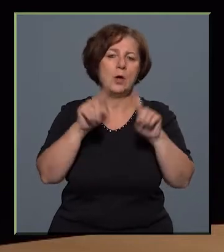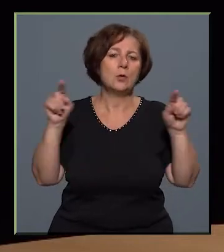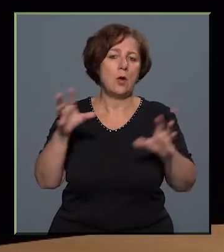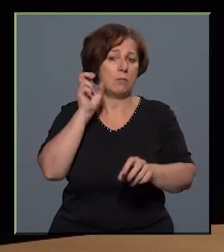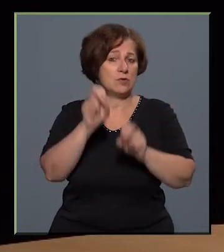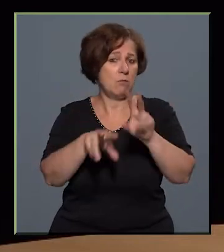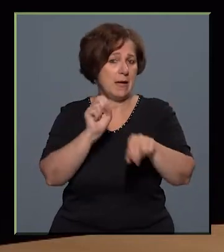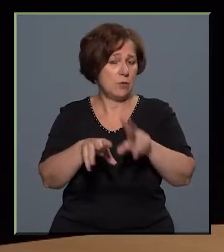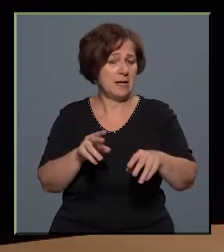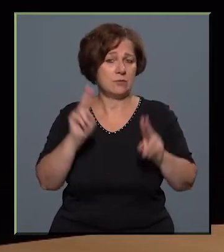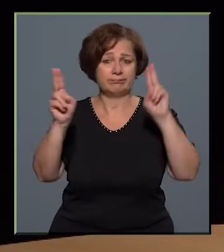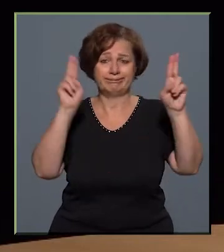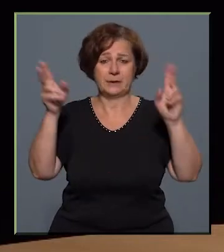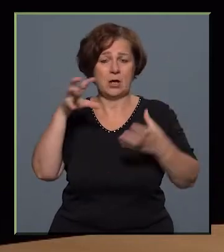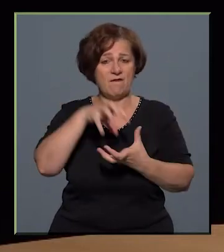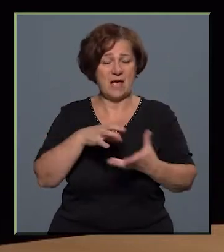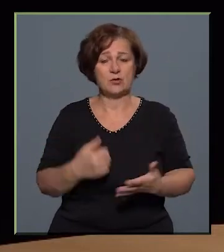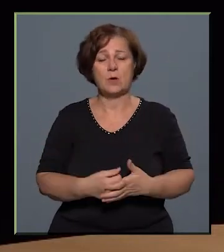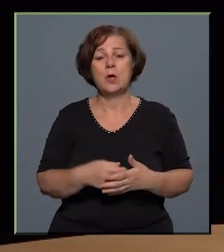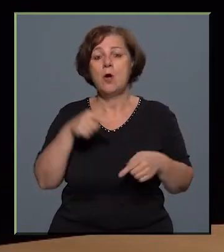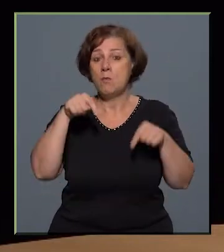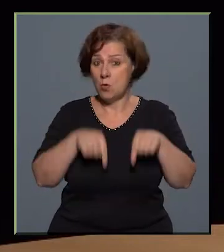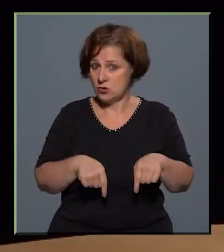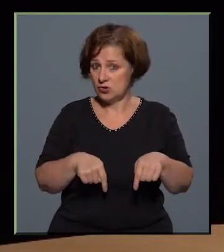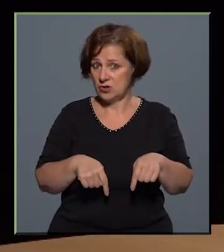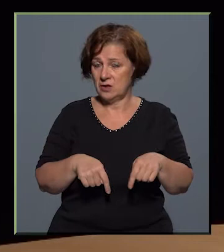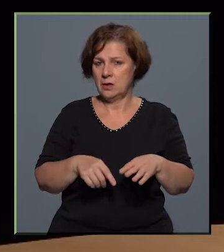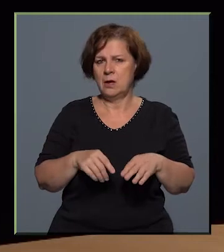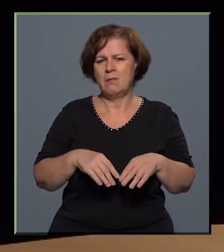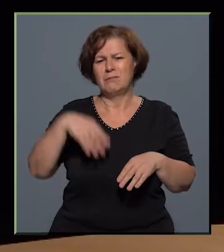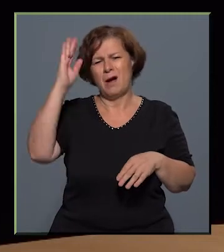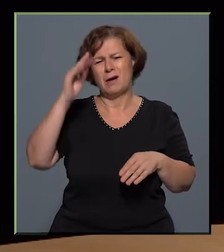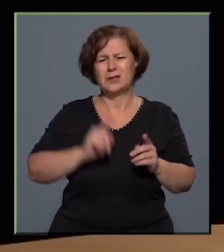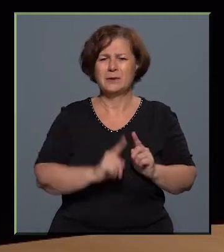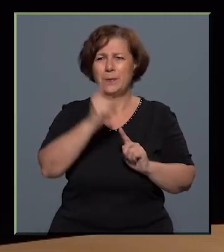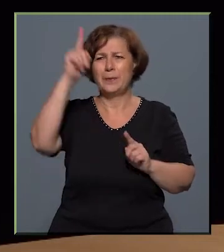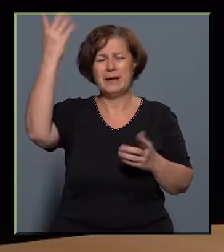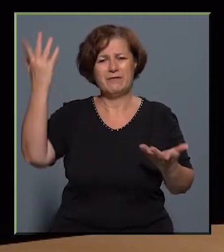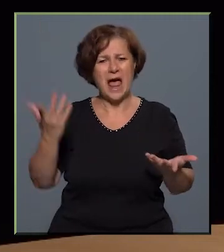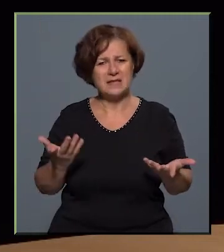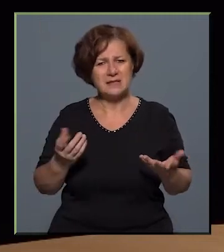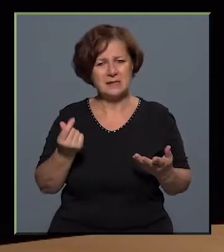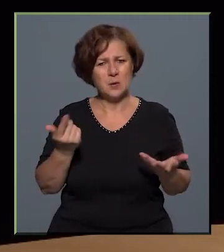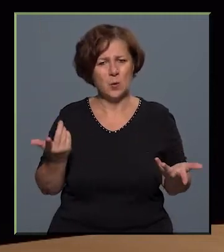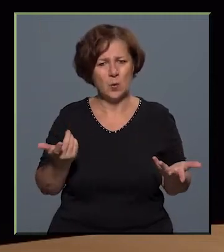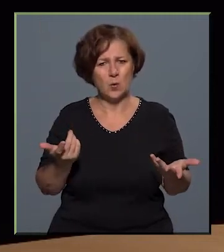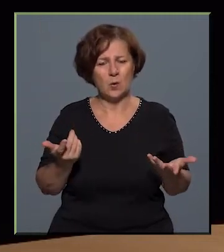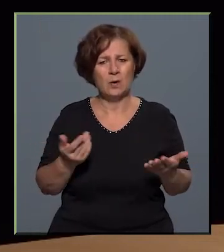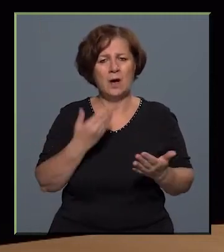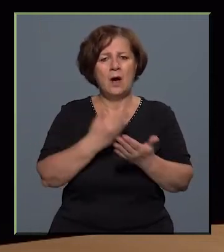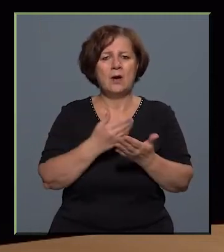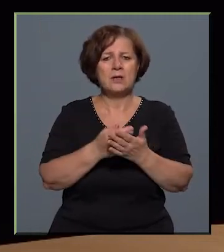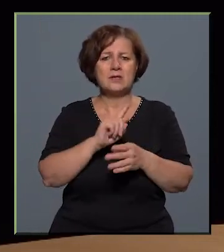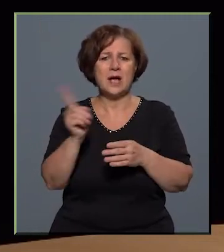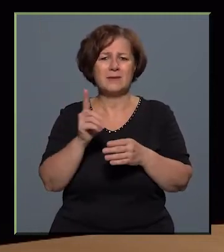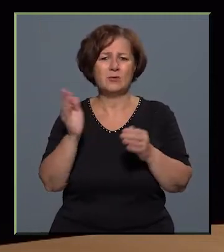különböző beruházásokban, amelyek megjelentek a városban. Most viszont magas az infláció, kedvezőtlenek a